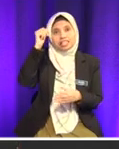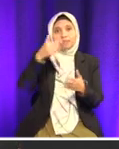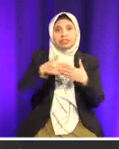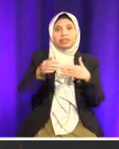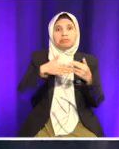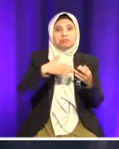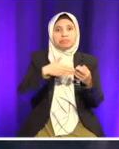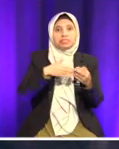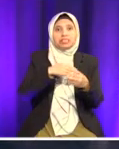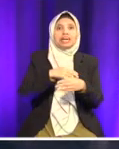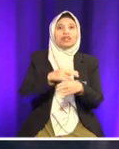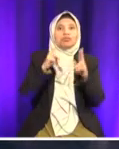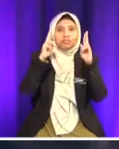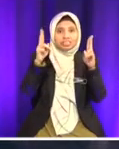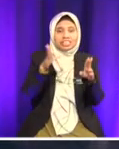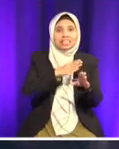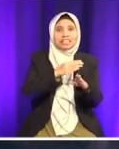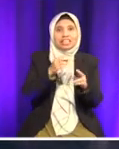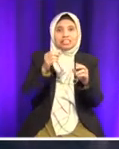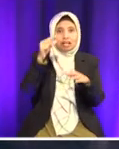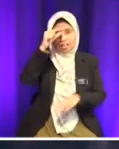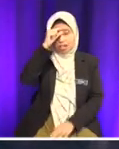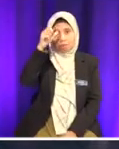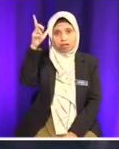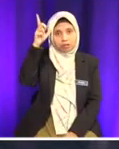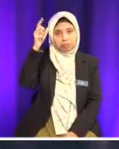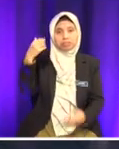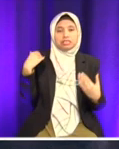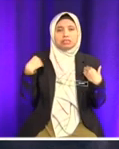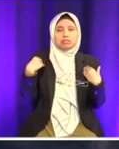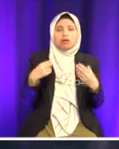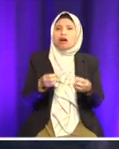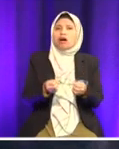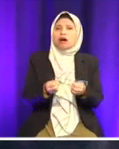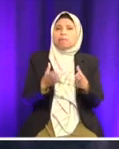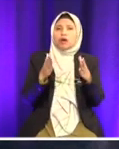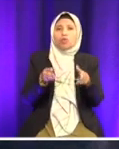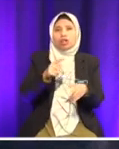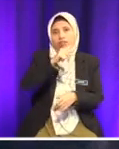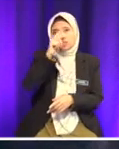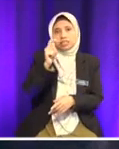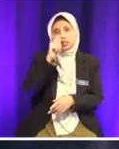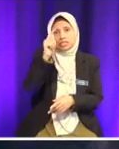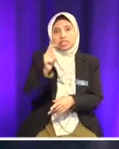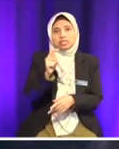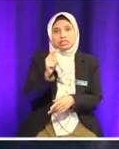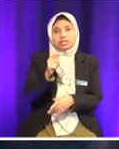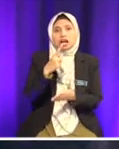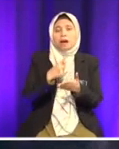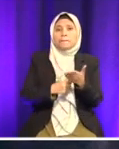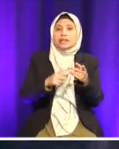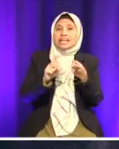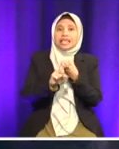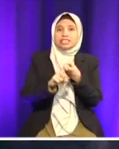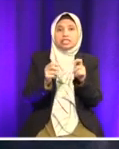Oke jangan goyang ya hahaha oke Ustaz drama yang bertanya apa kaitan gini kita sebentar tadi dengan